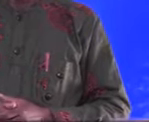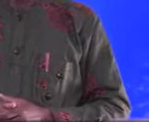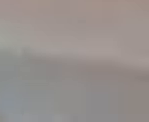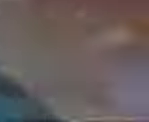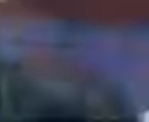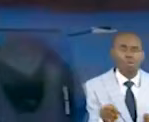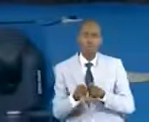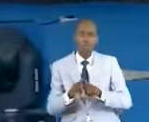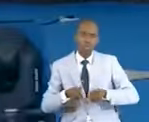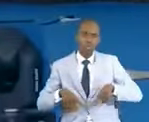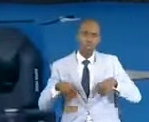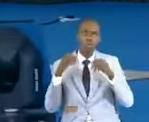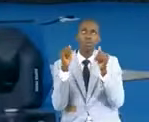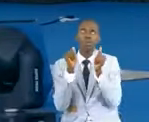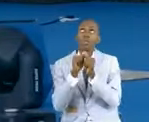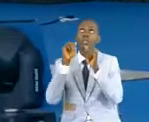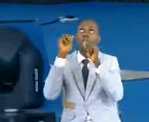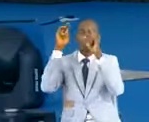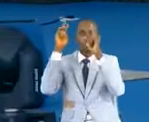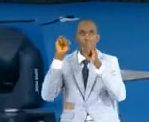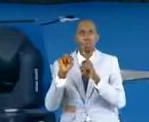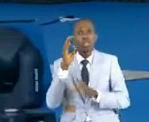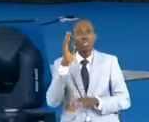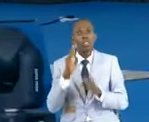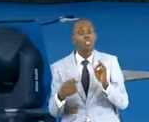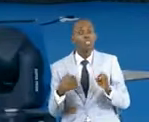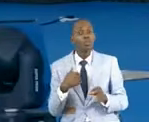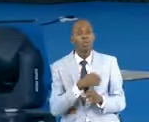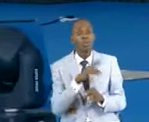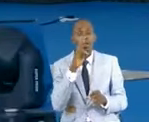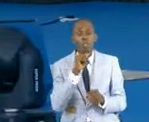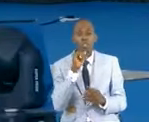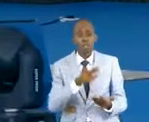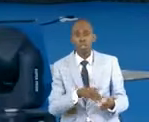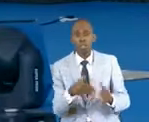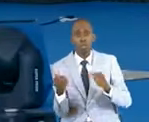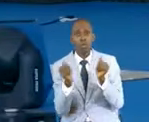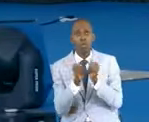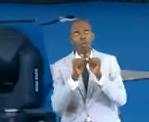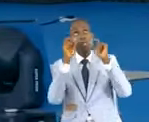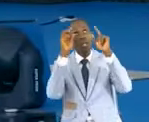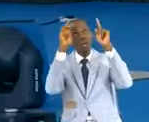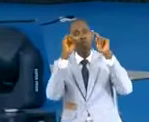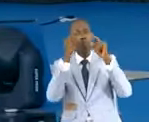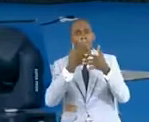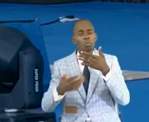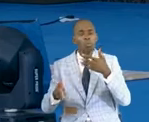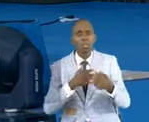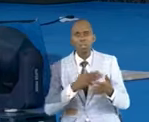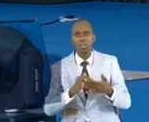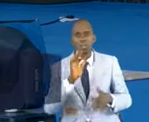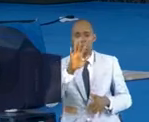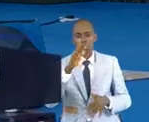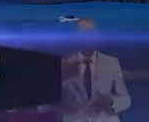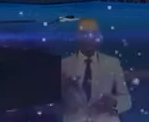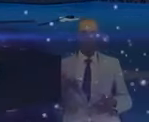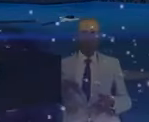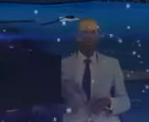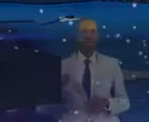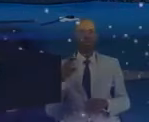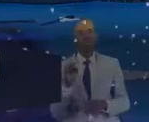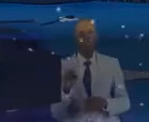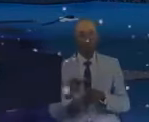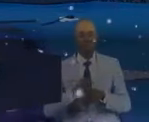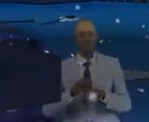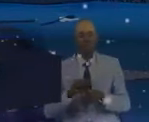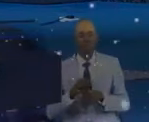n'ezie. Ọ bụrụ na anyị esoghị Kraịst nwụkọ ọnwụ, ihe ọ sọrọ ya bụrụ ụdị okpukperechi nke anyị sara anyị nọ n'ime ya, ihe ọ sọrọ